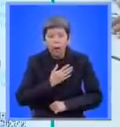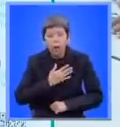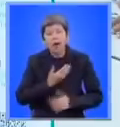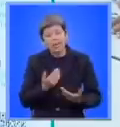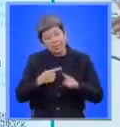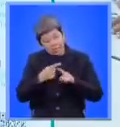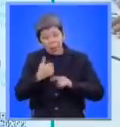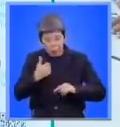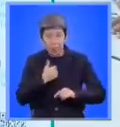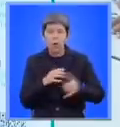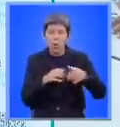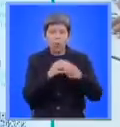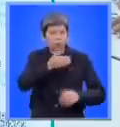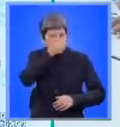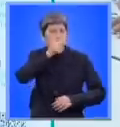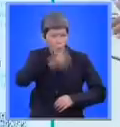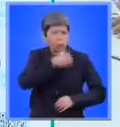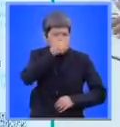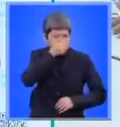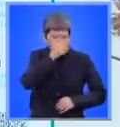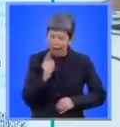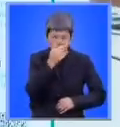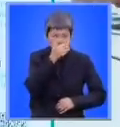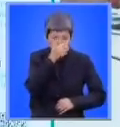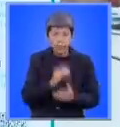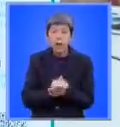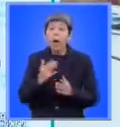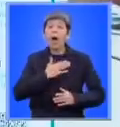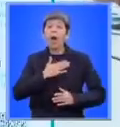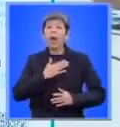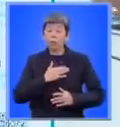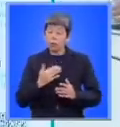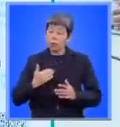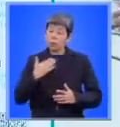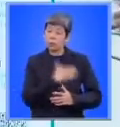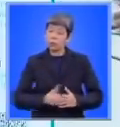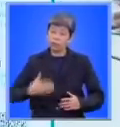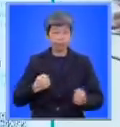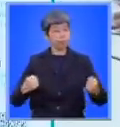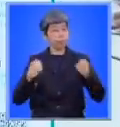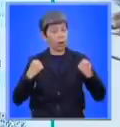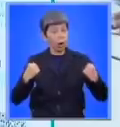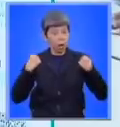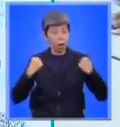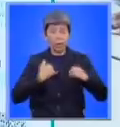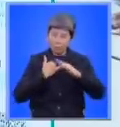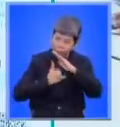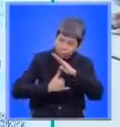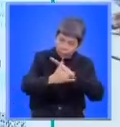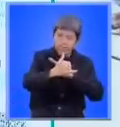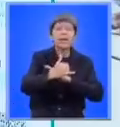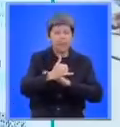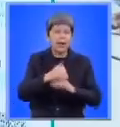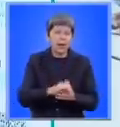ลุ่มนี้ค่ะต้องถือว่าเป็นกลุ่มที่ต้องใส่หน้ากากอนามัยเป็นอันดับแรกๆส่วนเราที่มีภาวะปกติอยู่แล้วนะคะออกไปกลางแจ้งได้เพราะนั้นก็